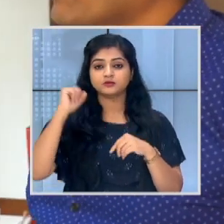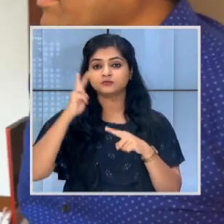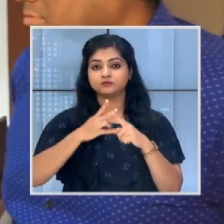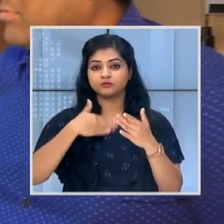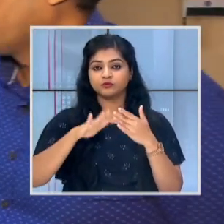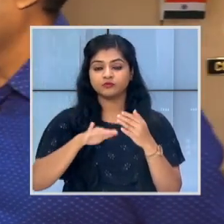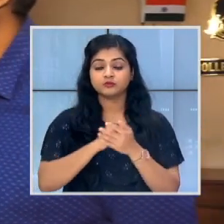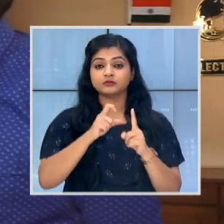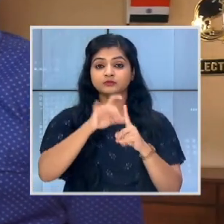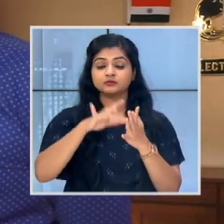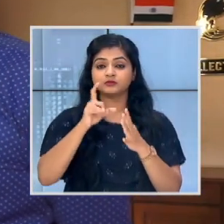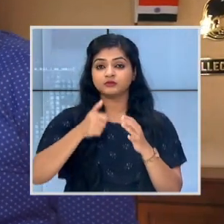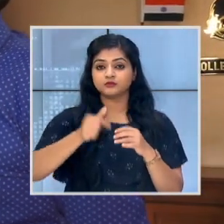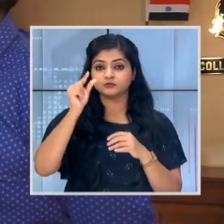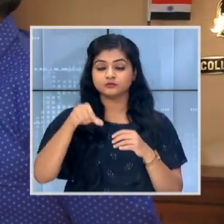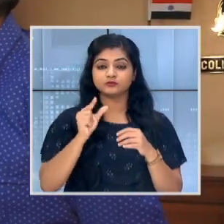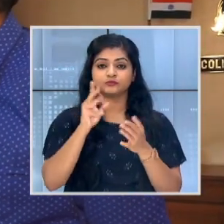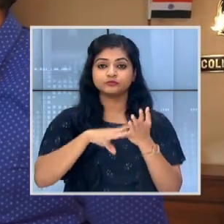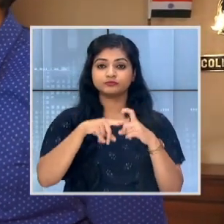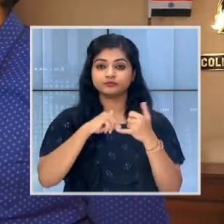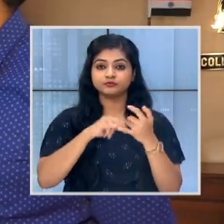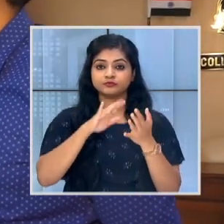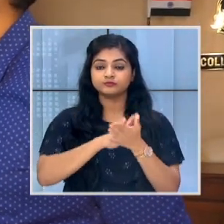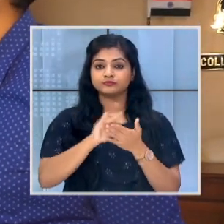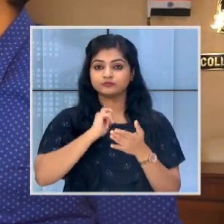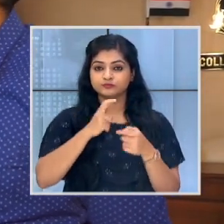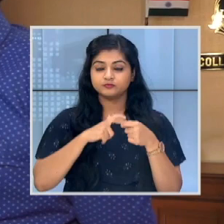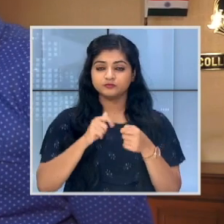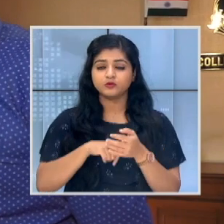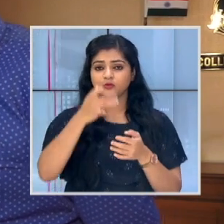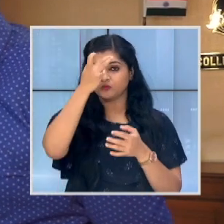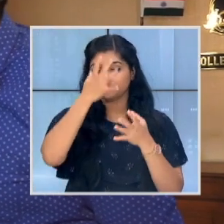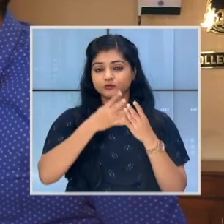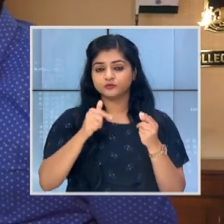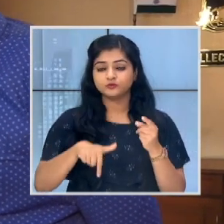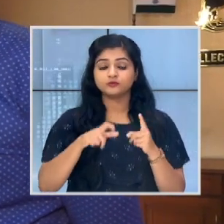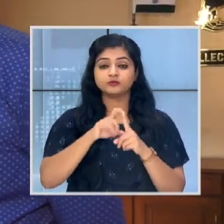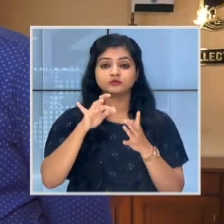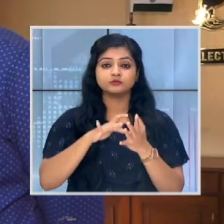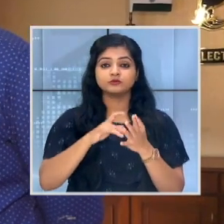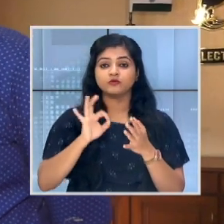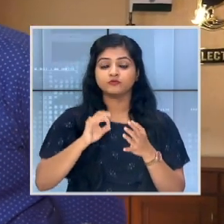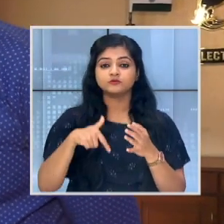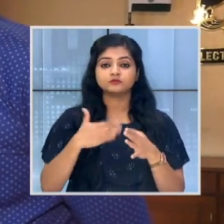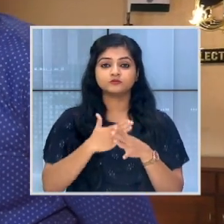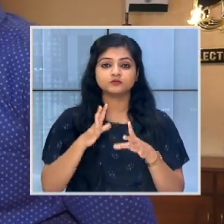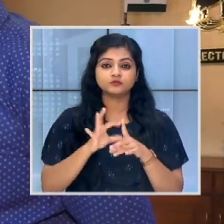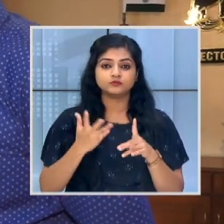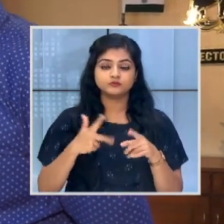NSK ഉമേഷ് നമ്മുടെ പഞ്ചേരിയാണ്. സർ, ഇപ്പോൾ അടിയന്തരമായിട്ട് ആ പ്രശ്ന പരിഹാരത്തിന് എന്തെങ്കിലും നടപടികളിലേക്ക് നമ്മൾ കടന്നിട്ടുണ്ടോ ജില്ലാ ഭരണകൂടം? ഇല്ല, തീർച്ചയായിട്ടും നമ്മൾ ഇത്